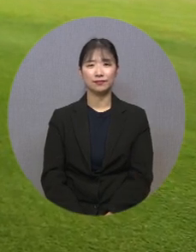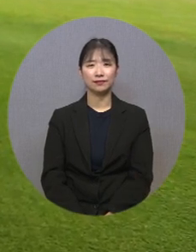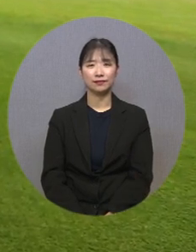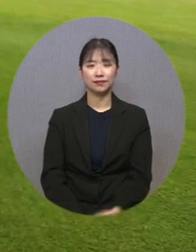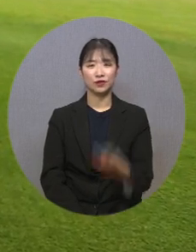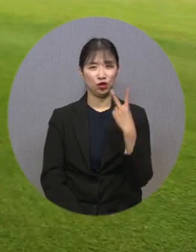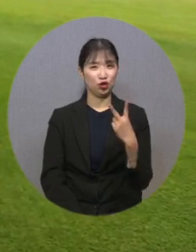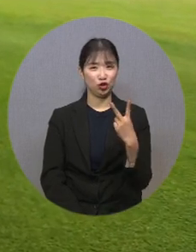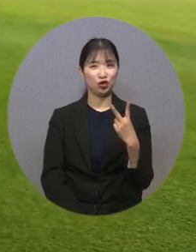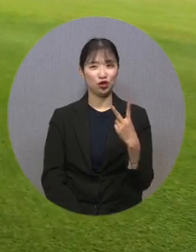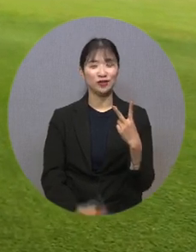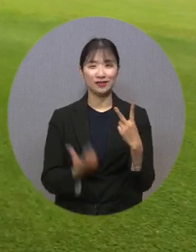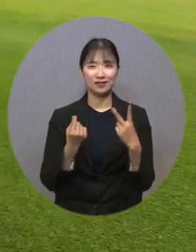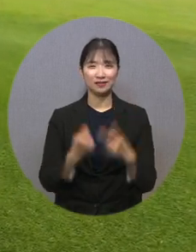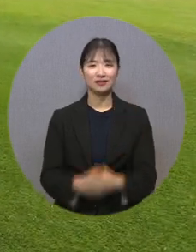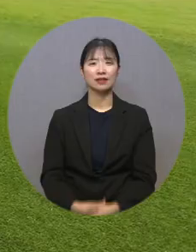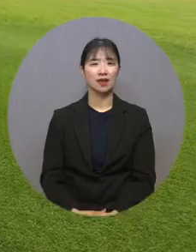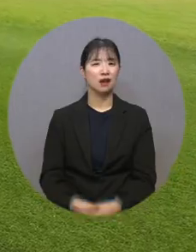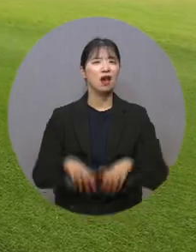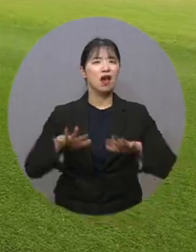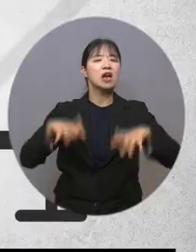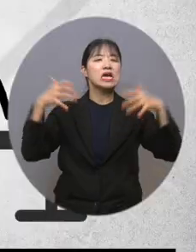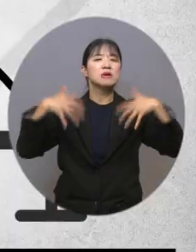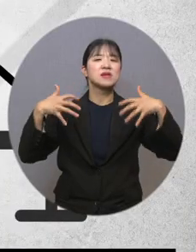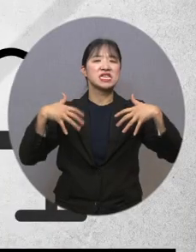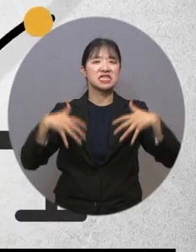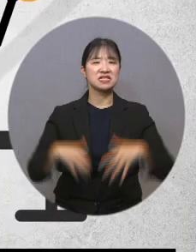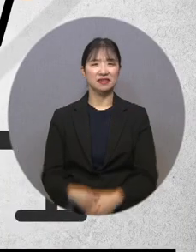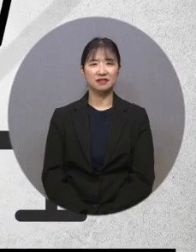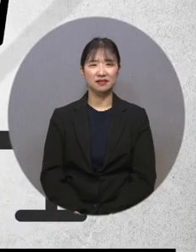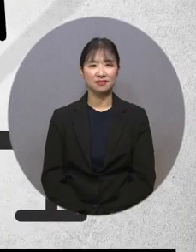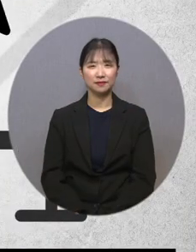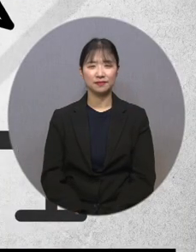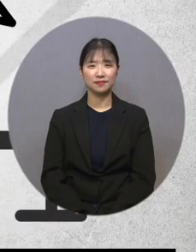두 장. 진짜. 이제 수중전 들어갑니다. 수중전.